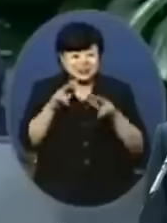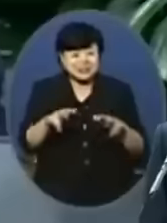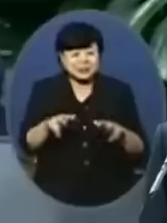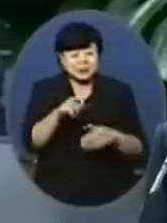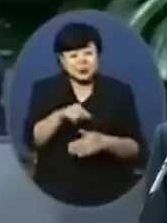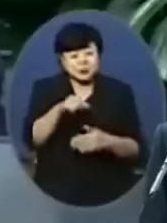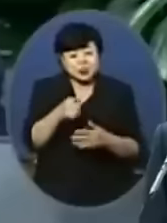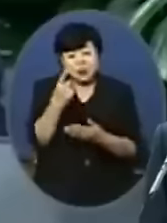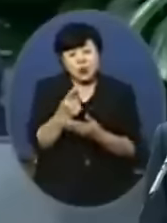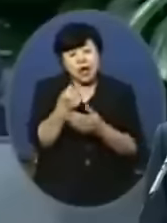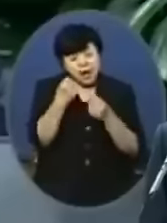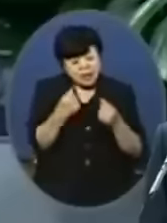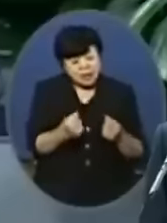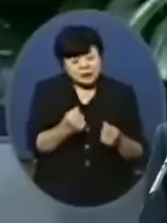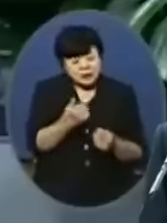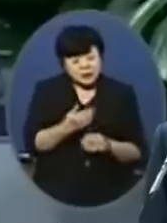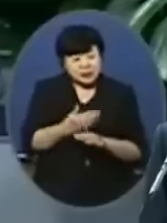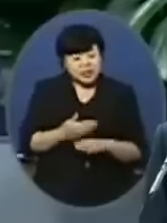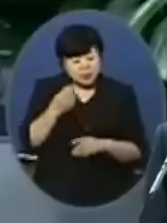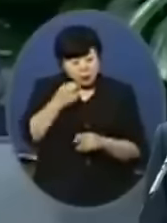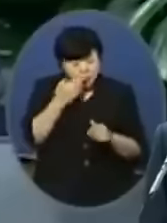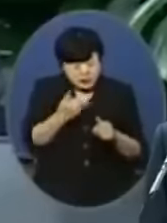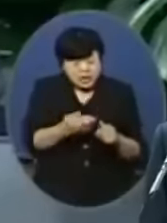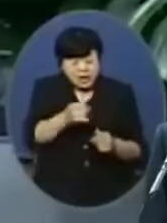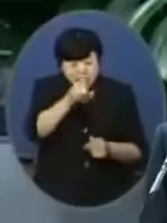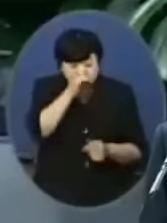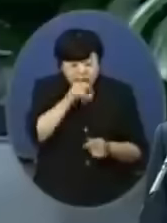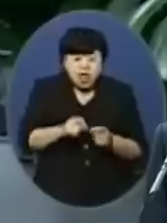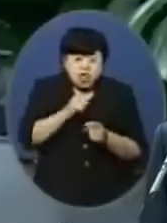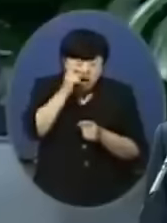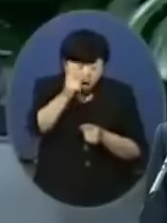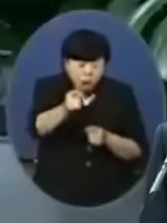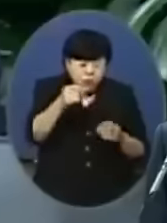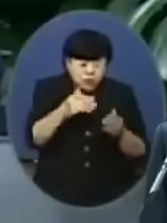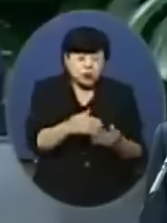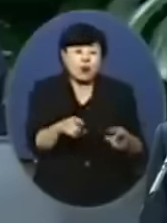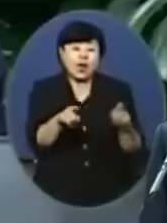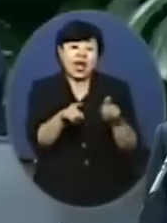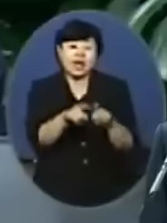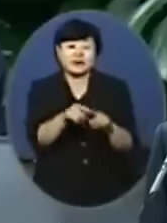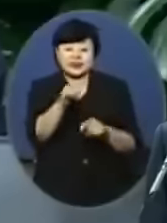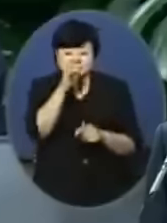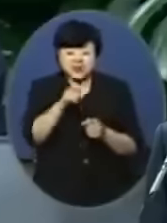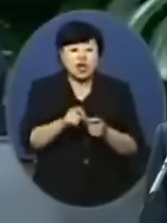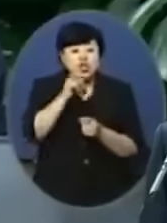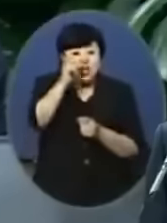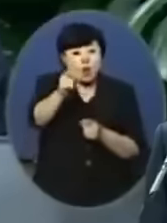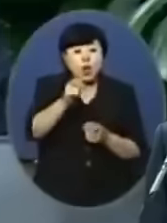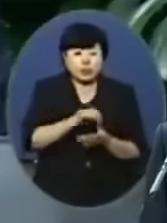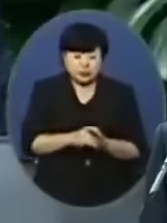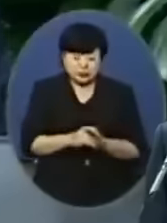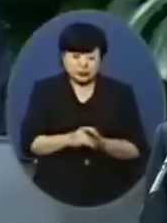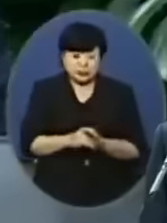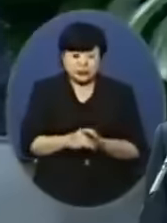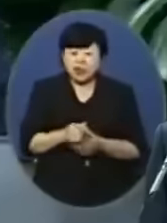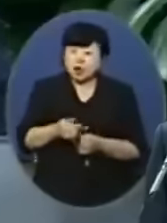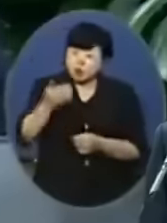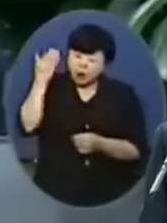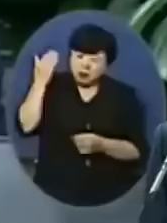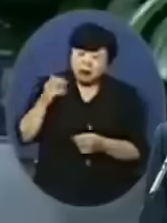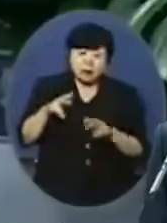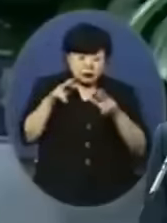여러분 속에 와서 계세요. 다른 보혜사를 너에게 주세요. 영원토록 너희와 함께 계시니 영원이란 뭡니까?